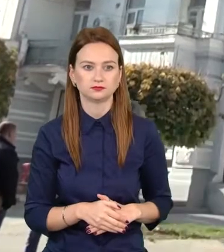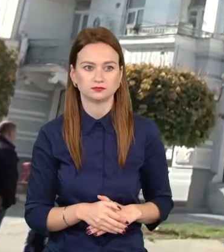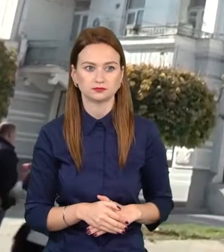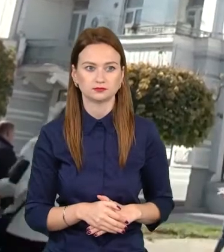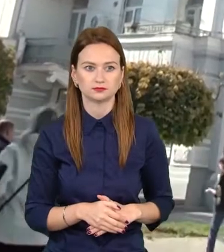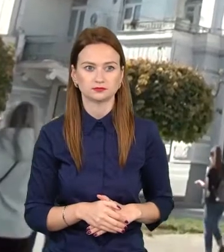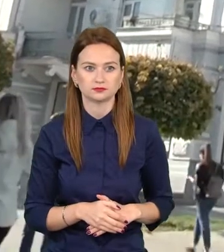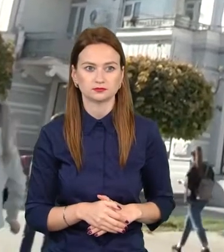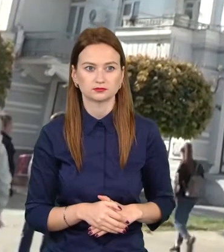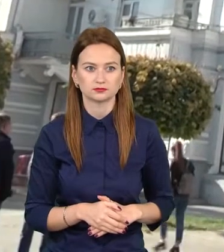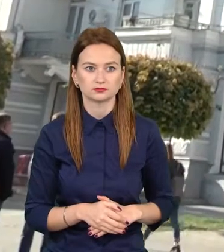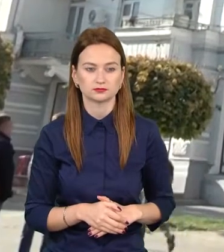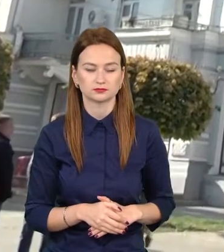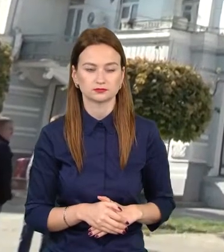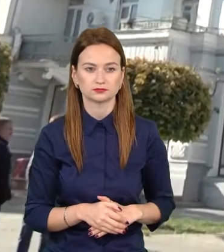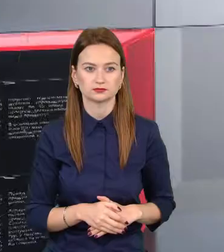СТС.